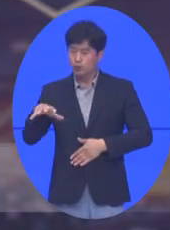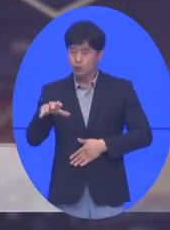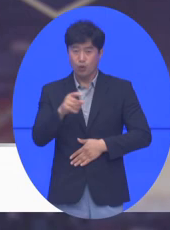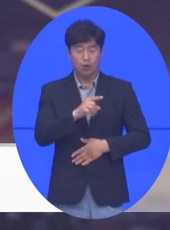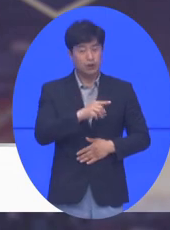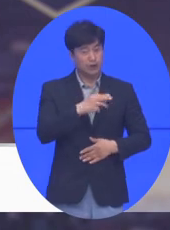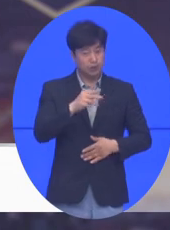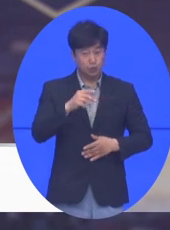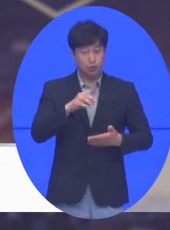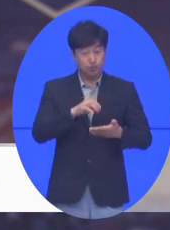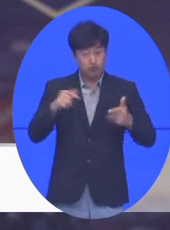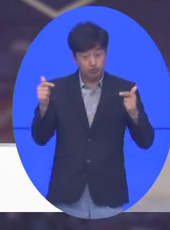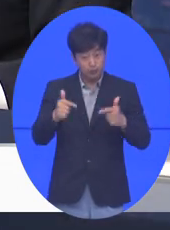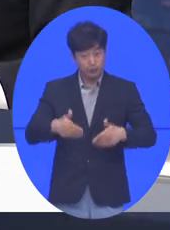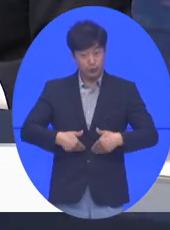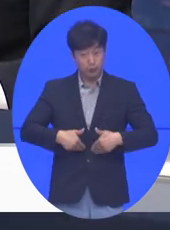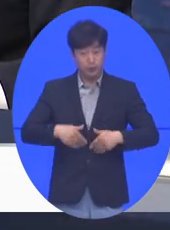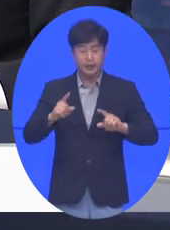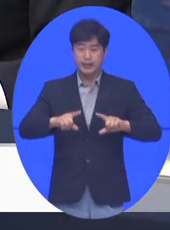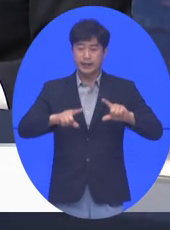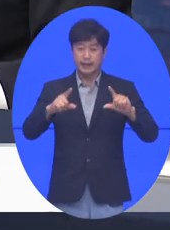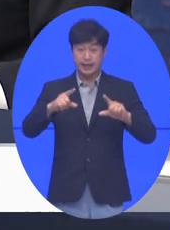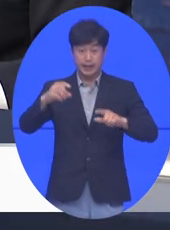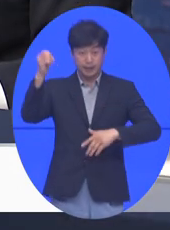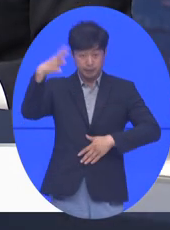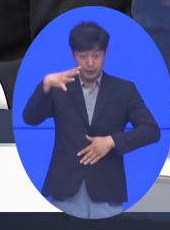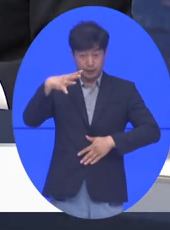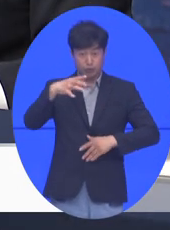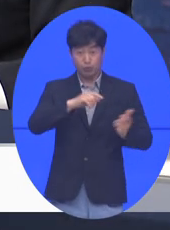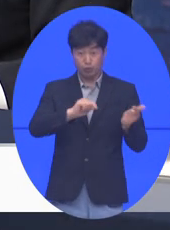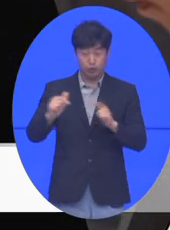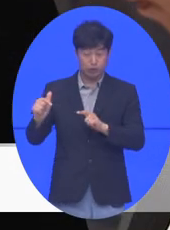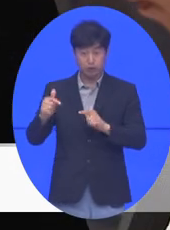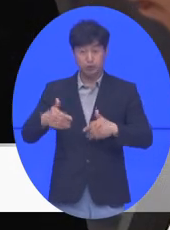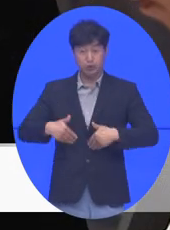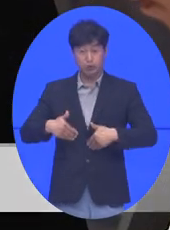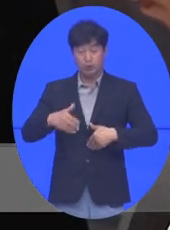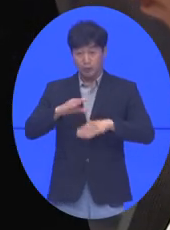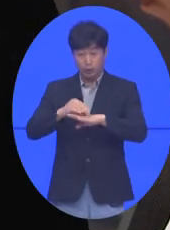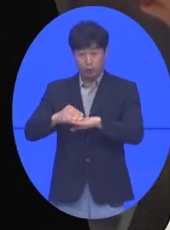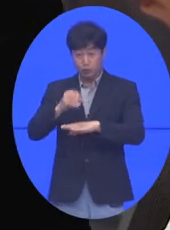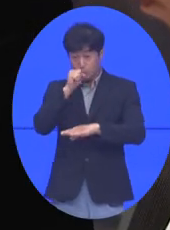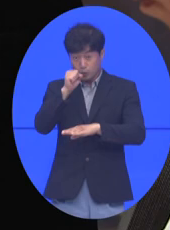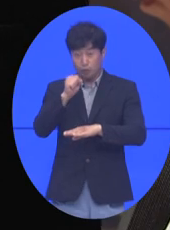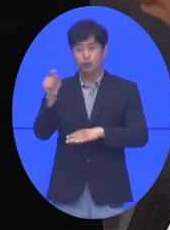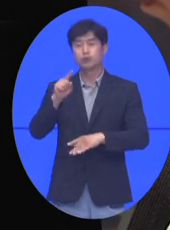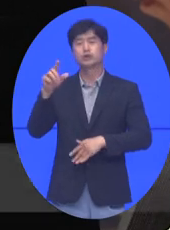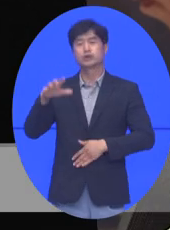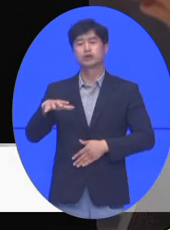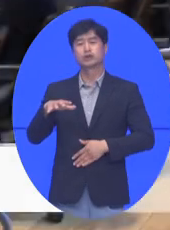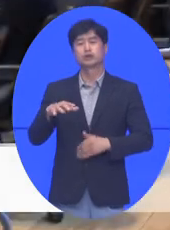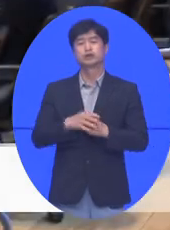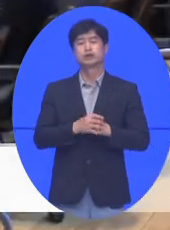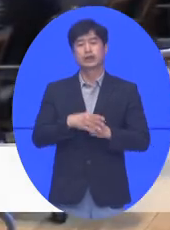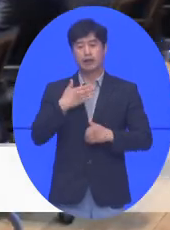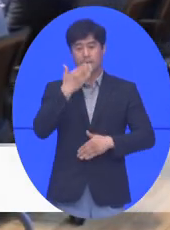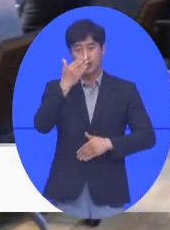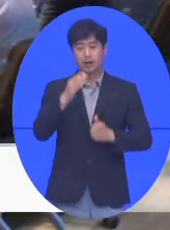얼마나 탄소를 줄여야 하는지 태양광 등 재생에너지 도입에 적합한 곳은 어디인지 한눈에 알 수 있습니다